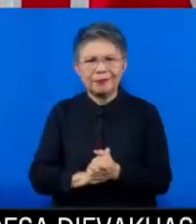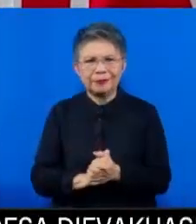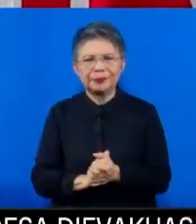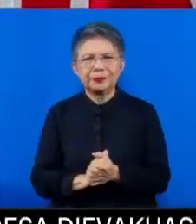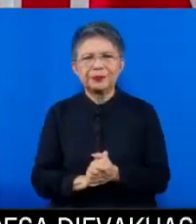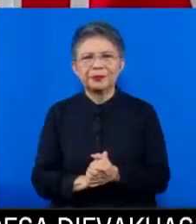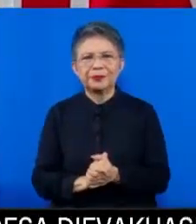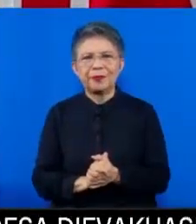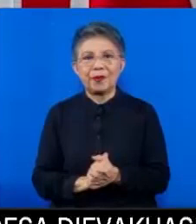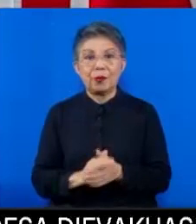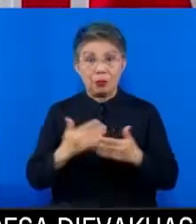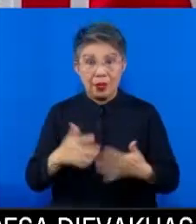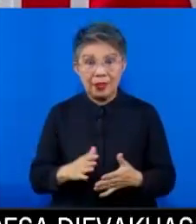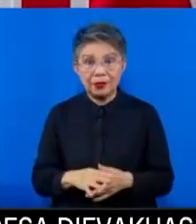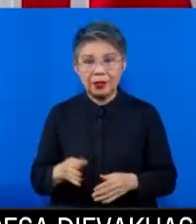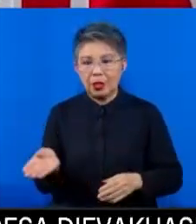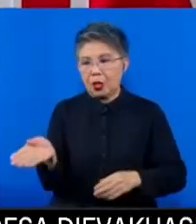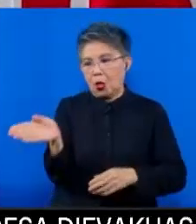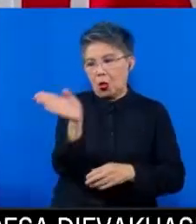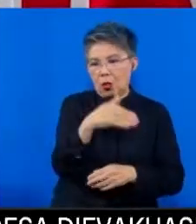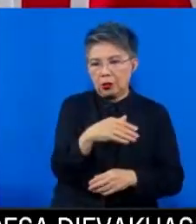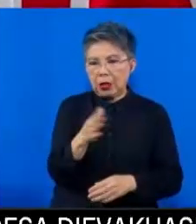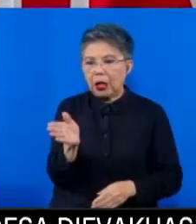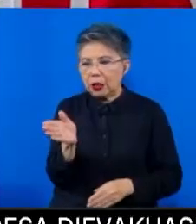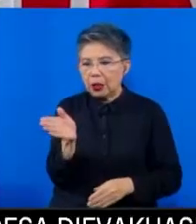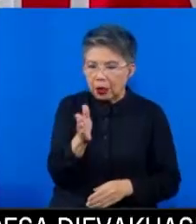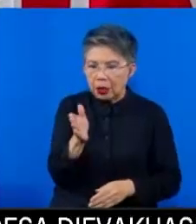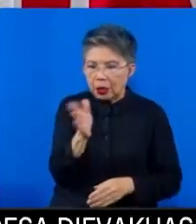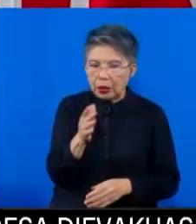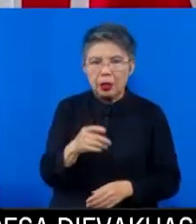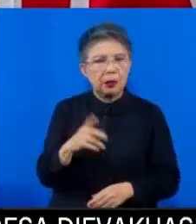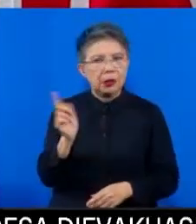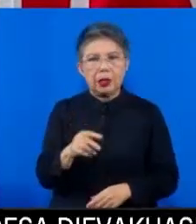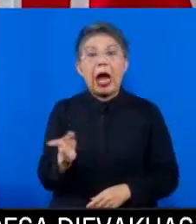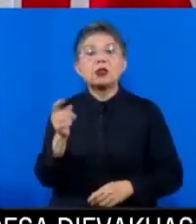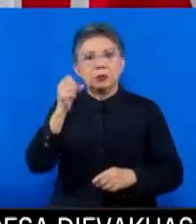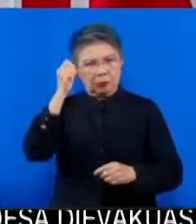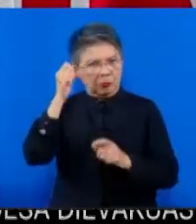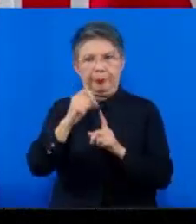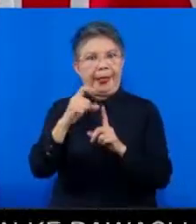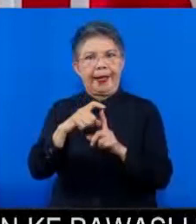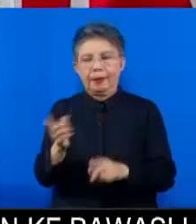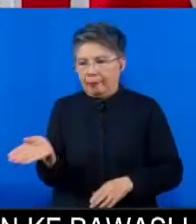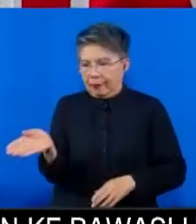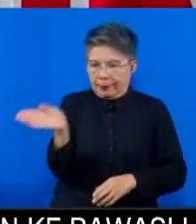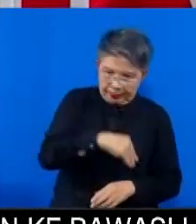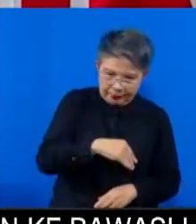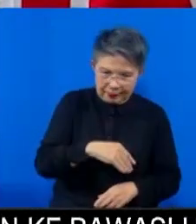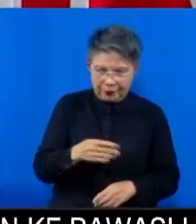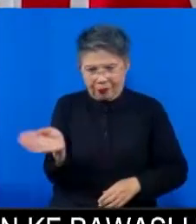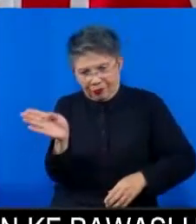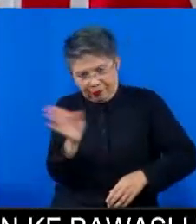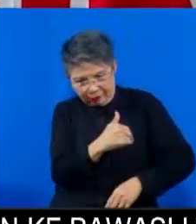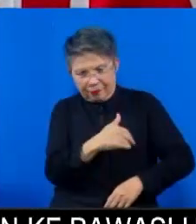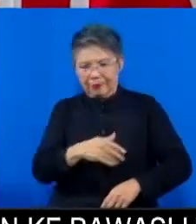juga bagus. Kemudian ngegoresnya juga nggak boleh ragu-ragu, harus pede supaya nanti hasil lukisannya jadi halus, tidak